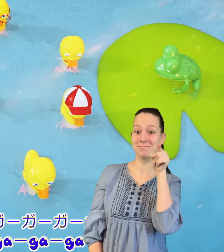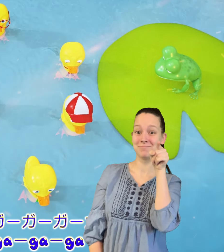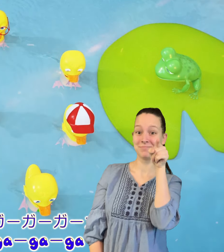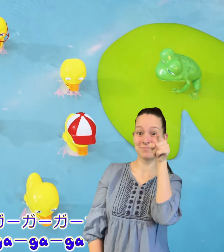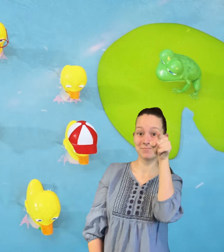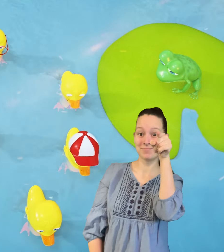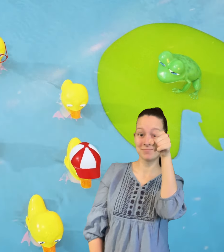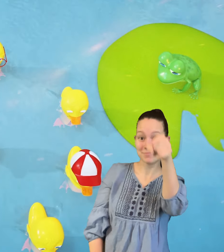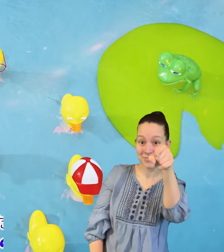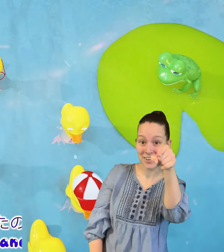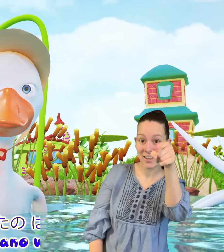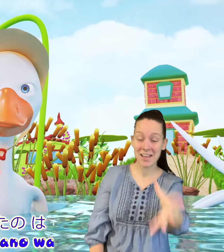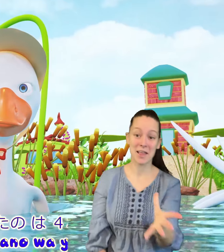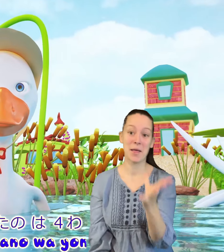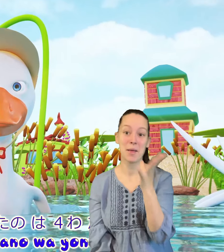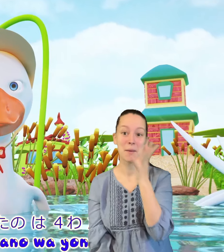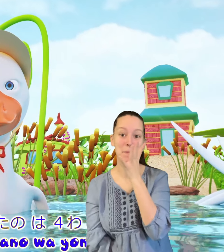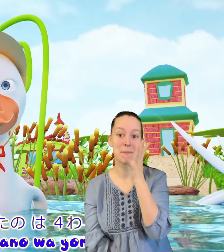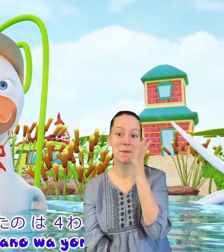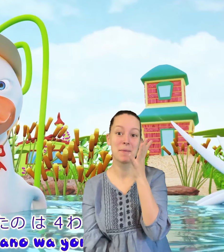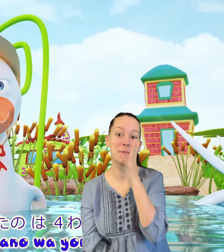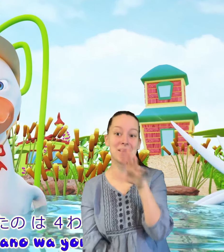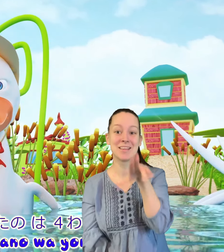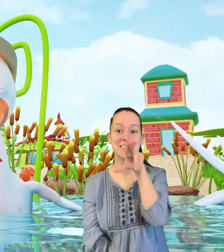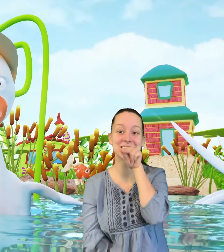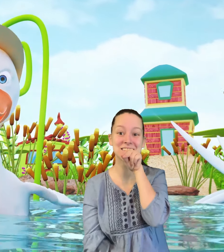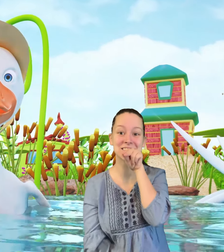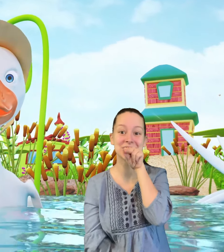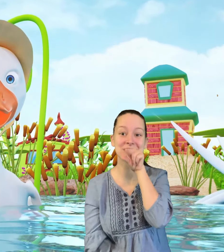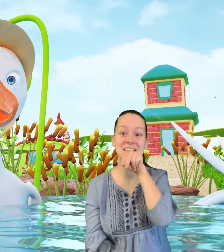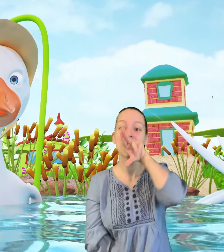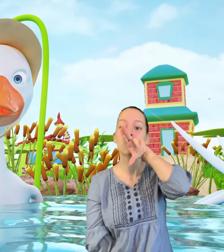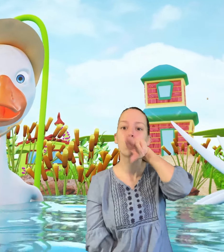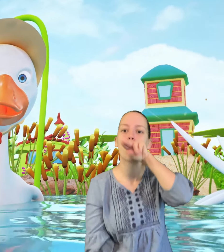ガガガでも戻ってきたのはよ